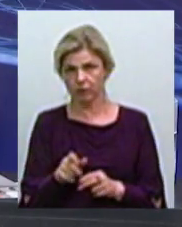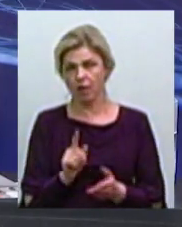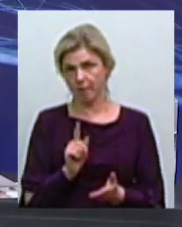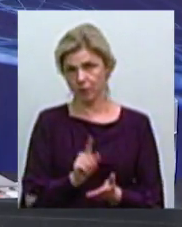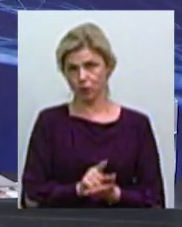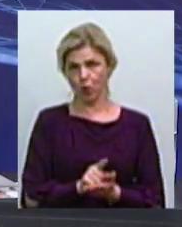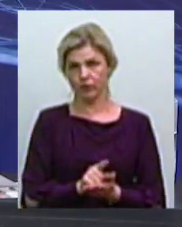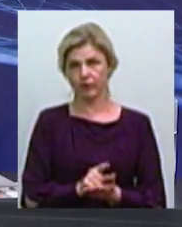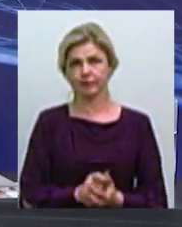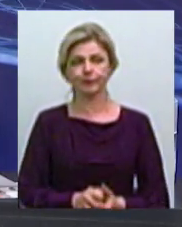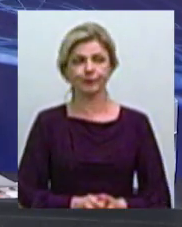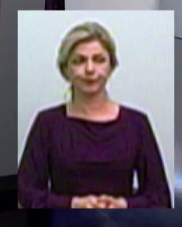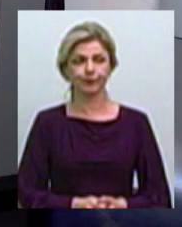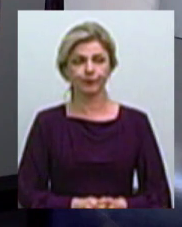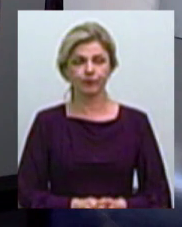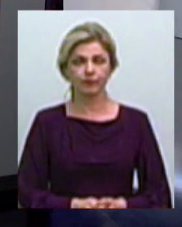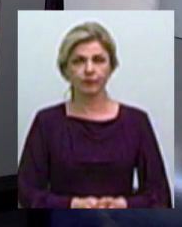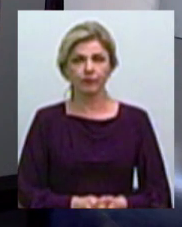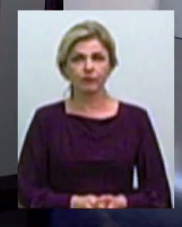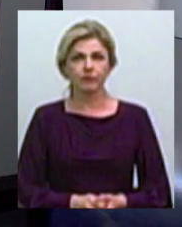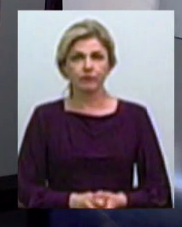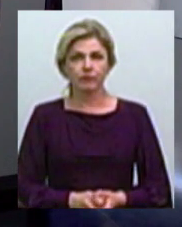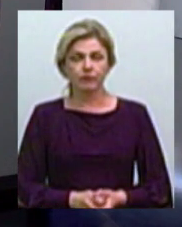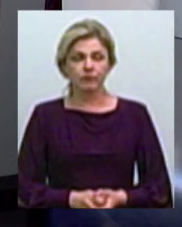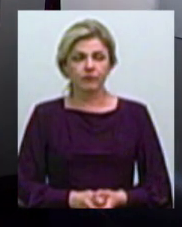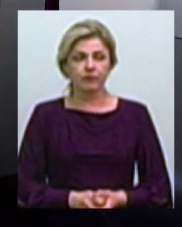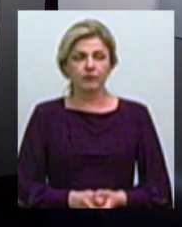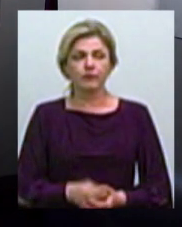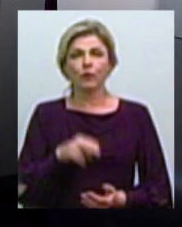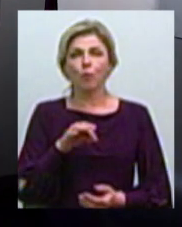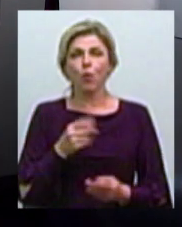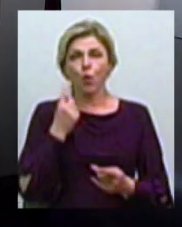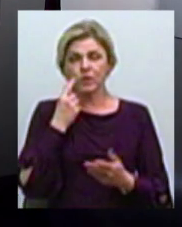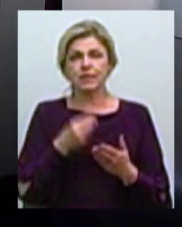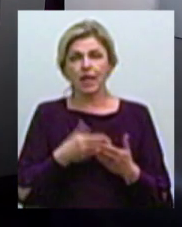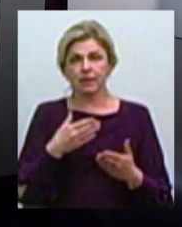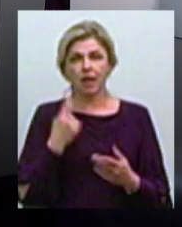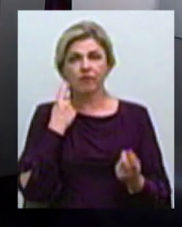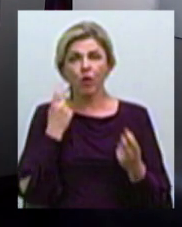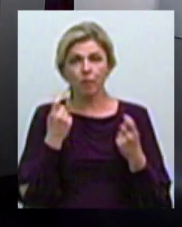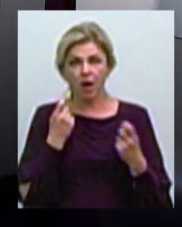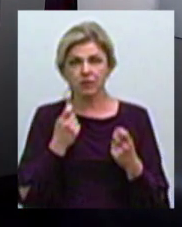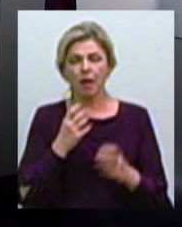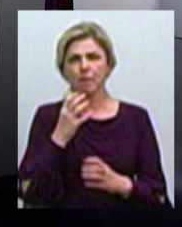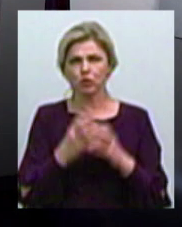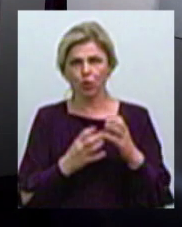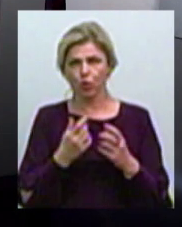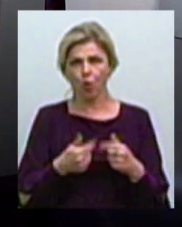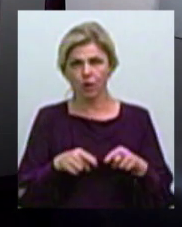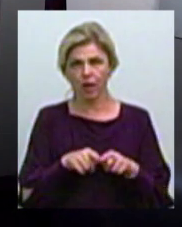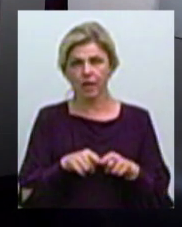безусловно. Но по, опять же, оценочным данным различных международных организаций,